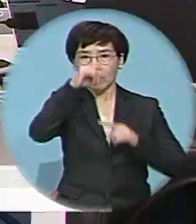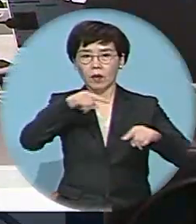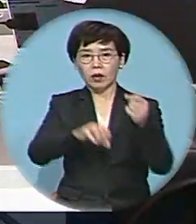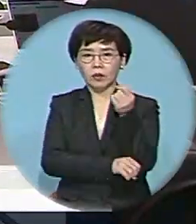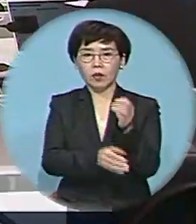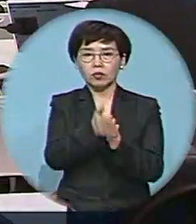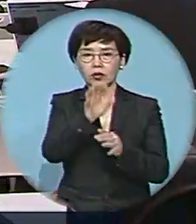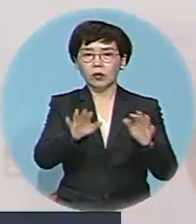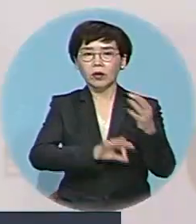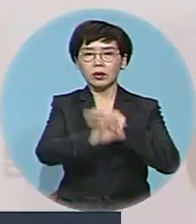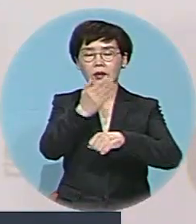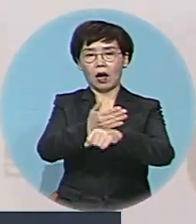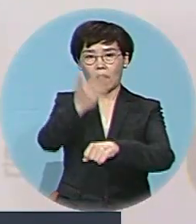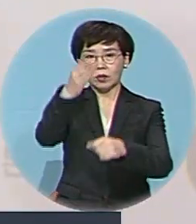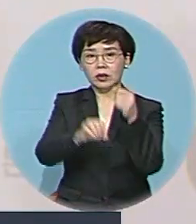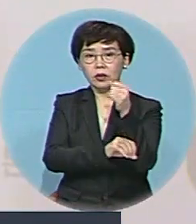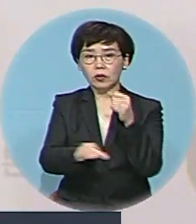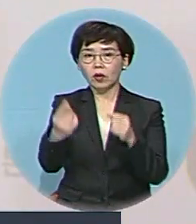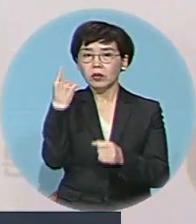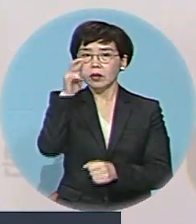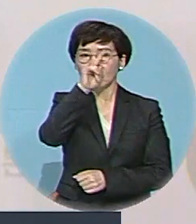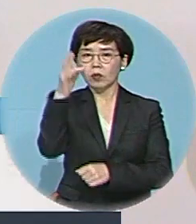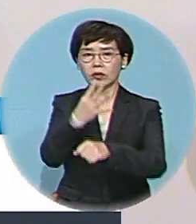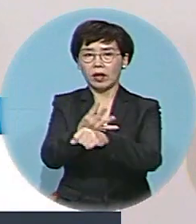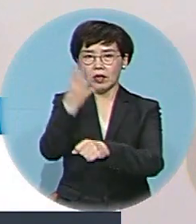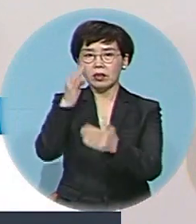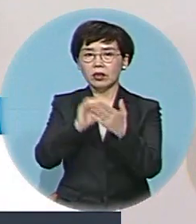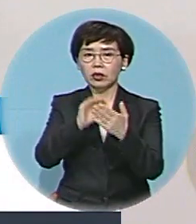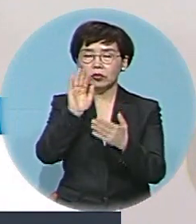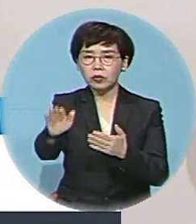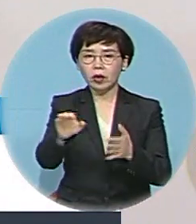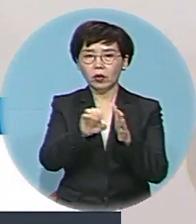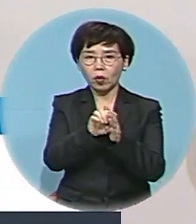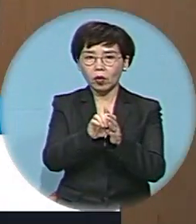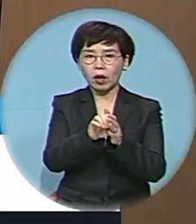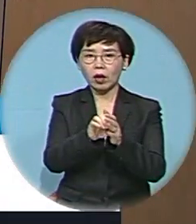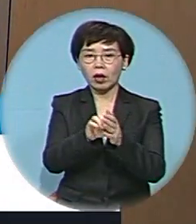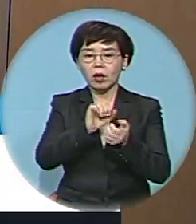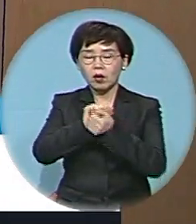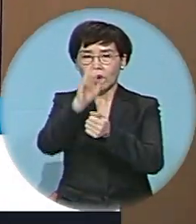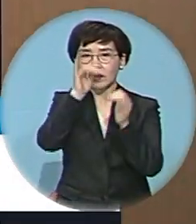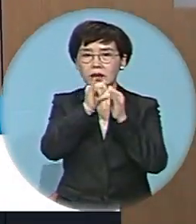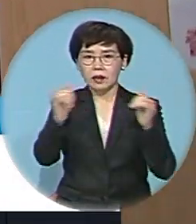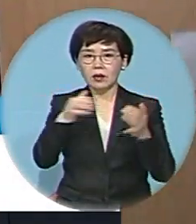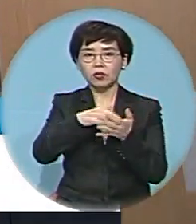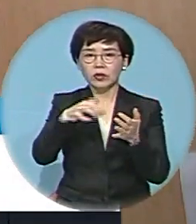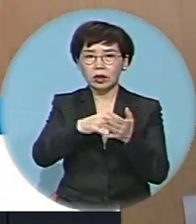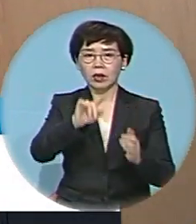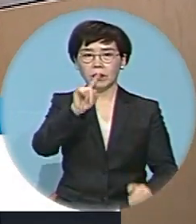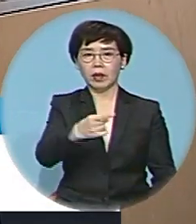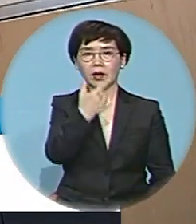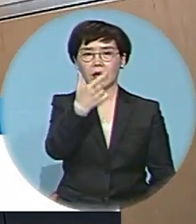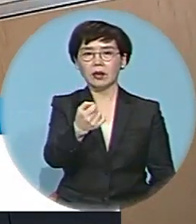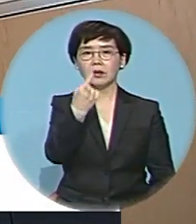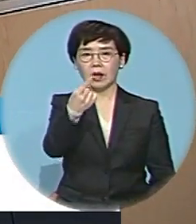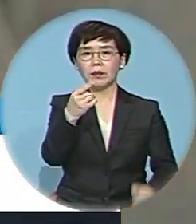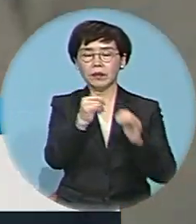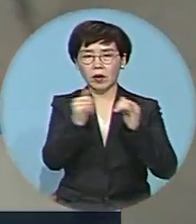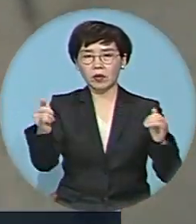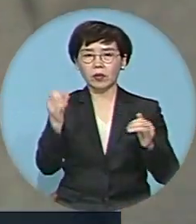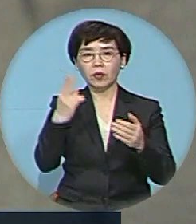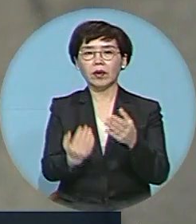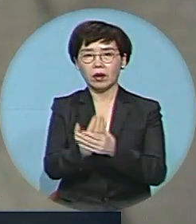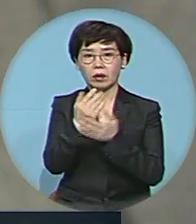질병관리본부는 오늘 오전 9시 기준으로 어제 오후 4시 이후 코로나19 추가 확진된 사람이 161명이라고